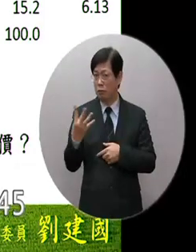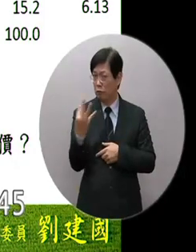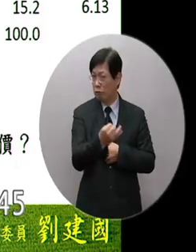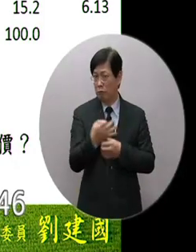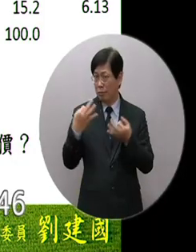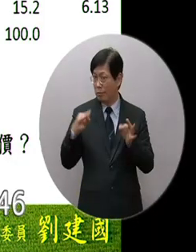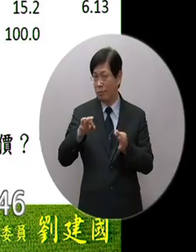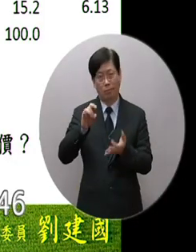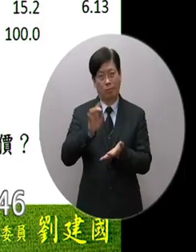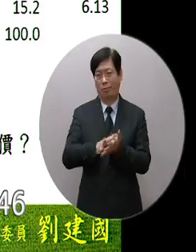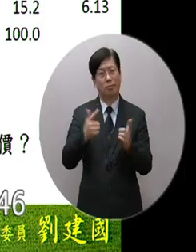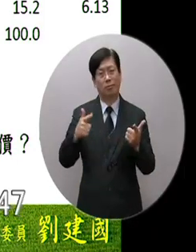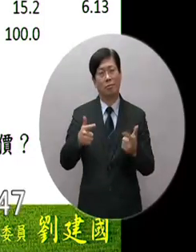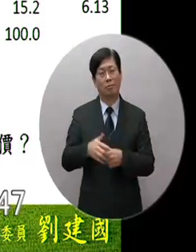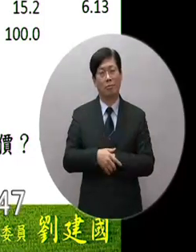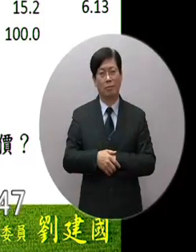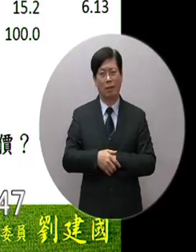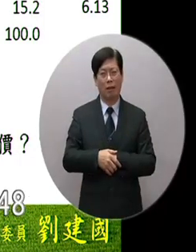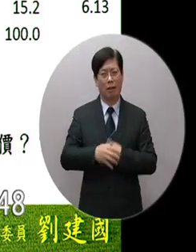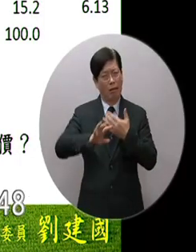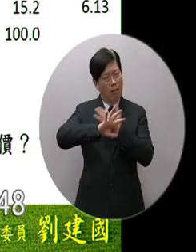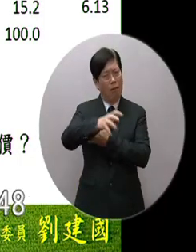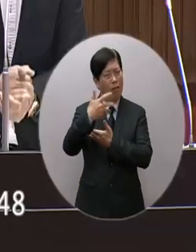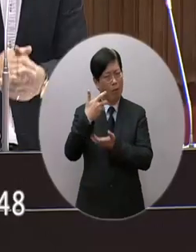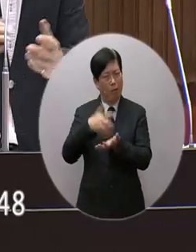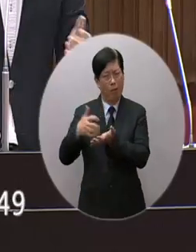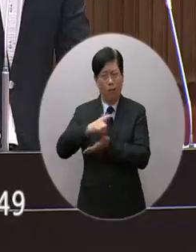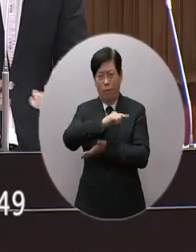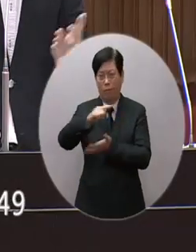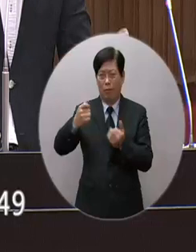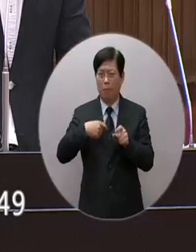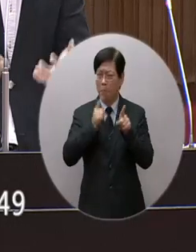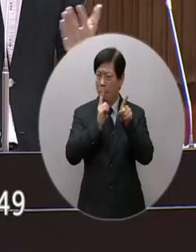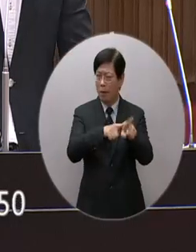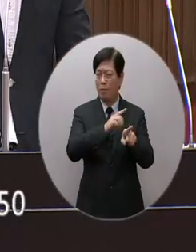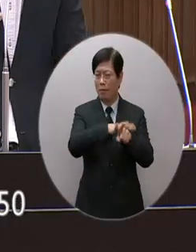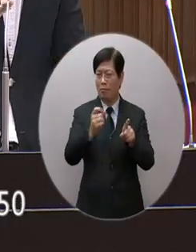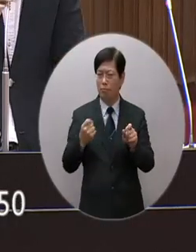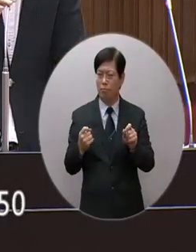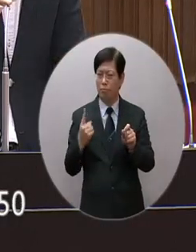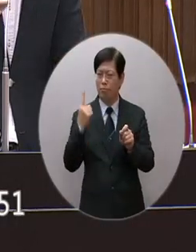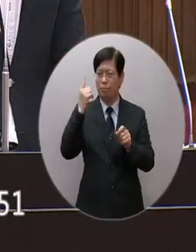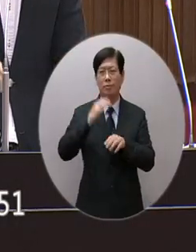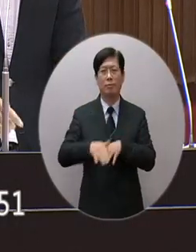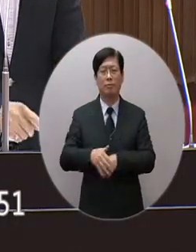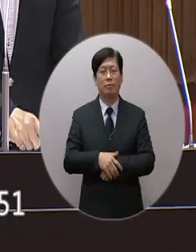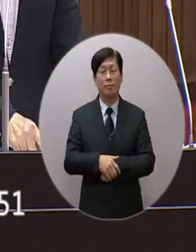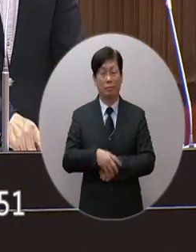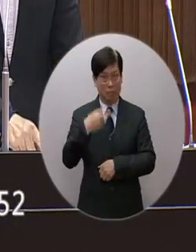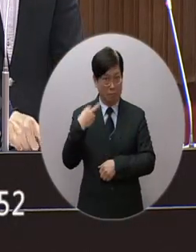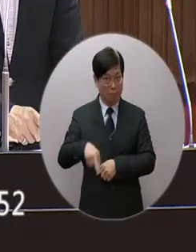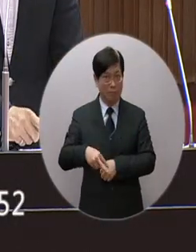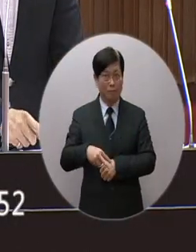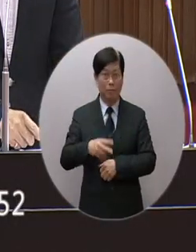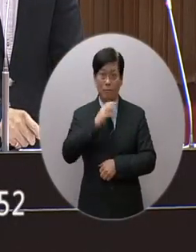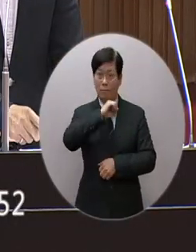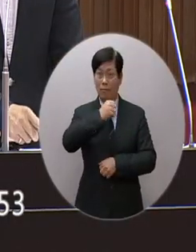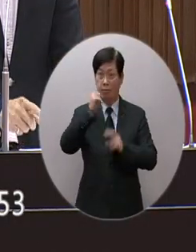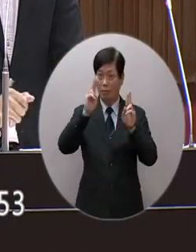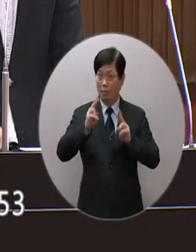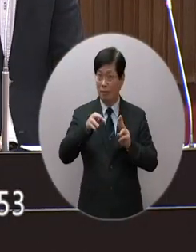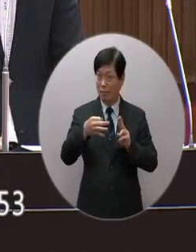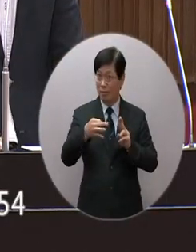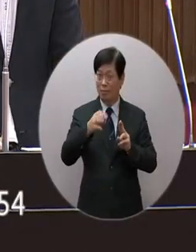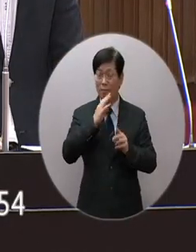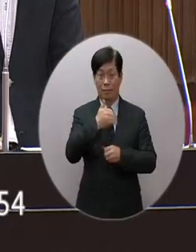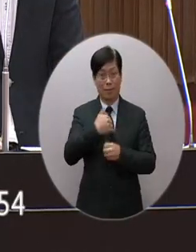项。物件就对哇，吼，有国际经济不足，会对于相对的这个起价嘛，吼，啊，而且台电的部分